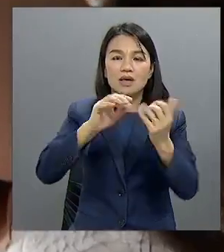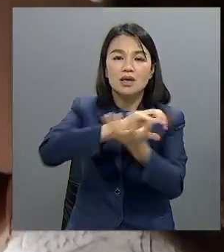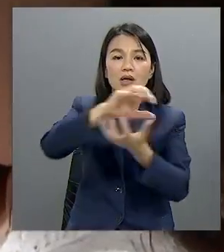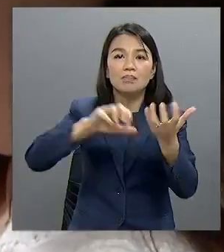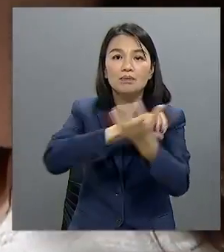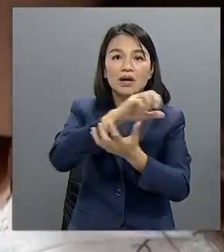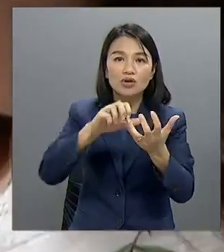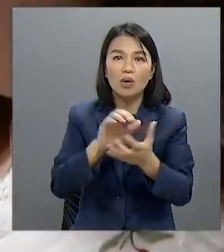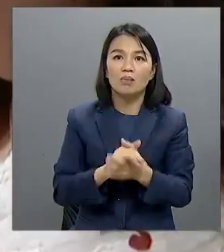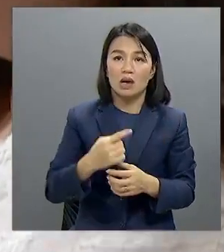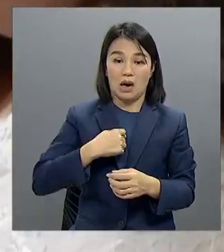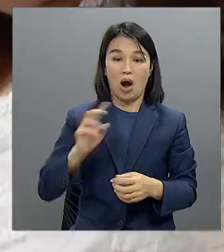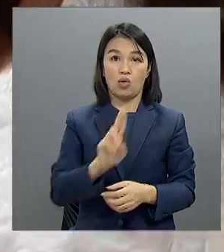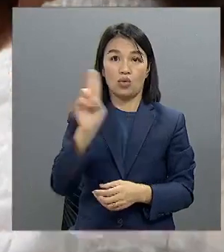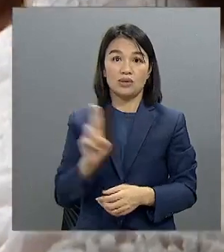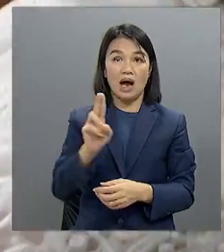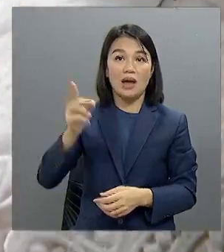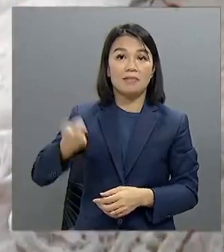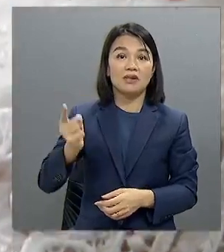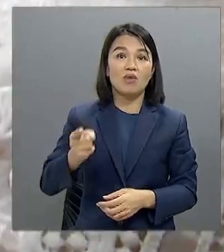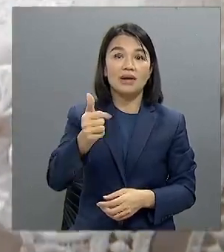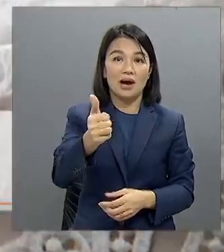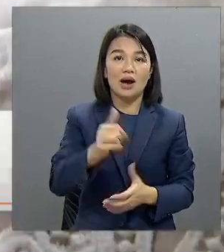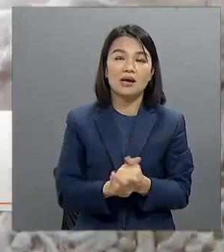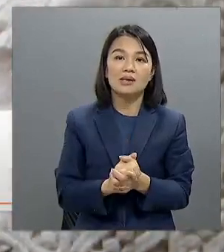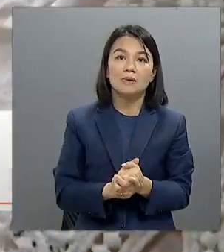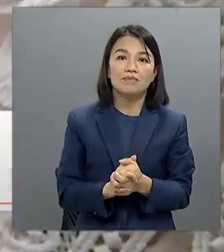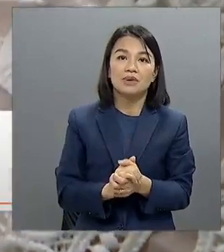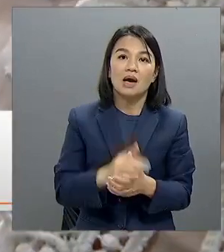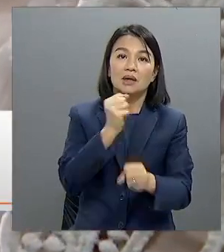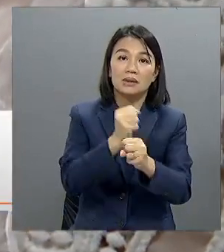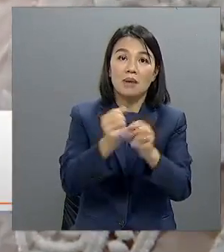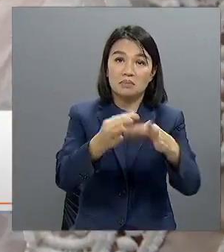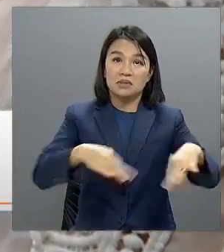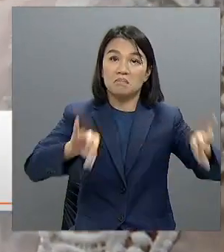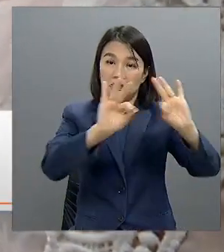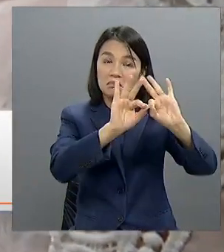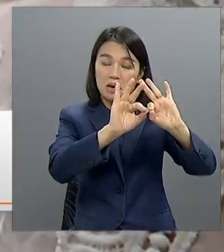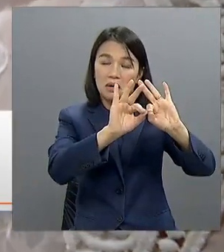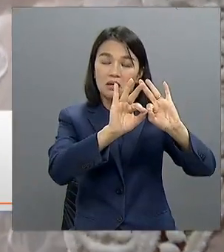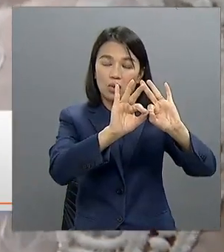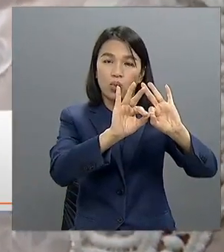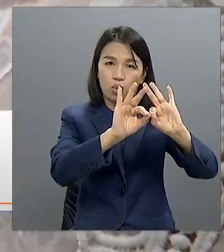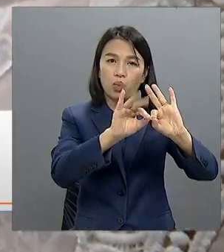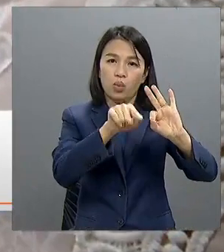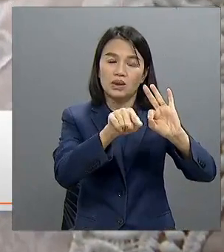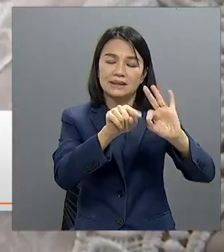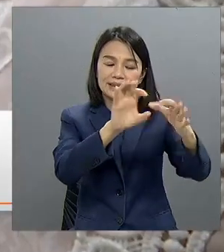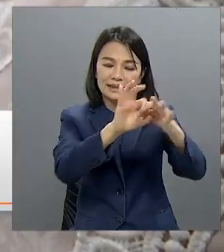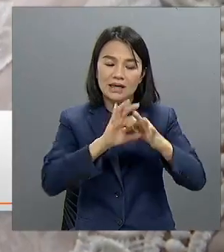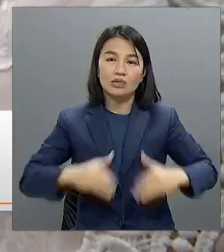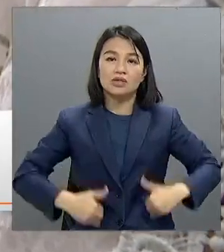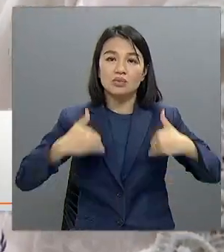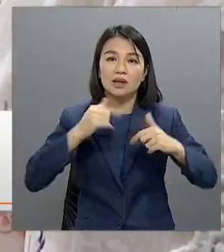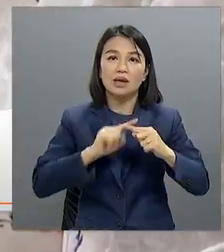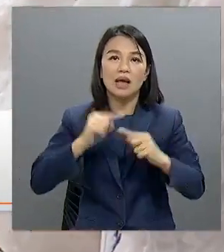ใช้ในประจำวันได้แล้วก็มีความจำเป็นค่อนข้างสูงเราก็เลยเอาไอเดียตรงเนี้ยมาลองผสม